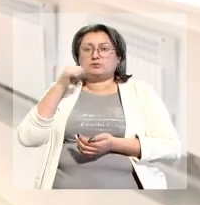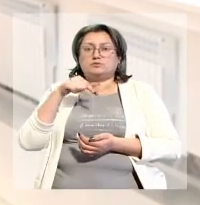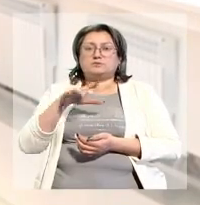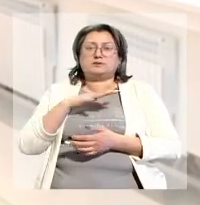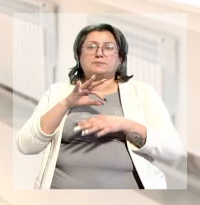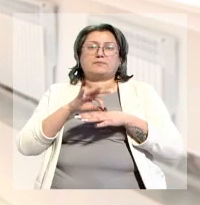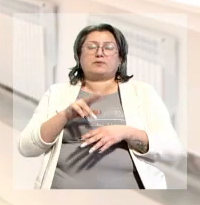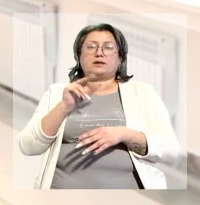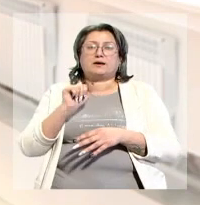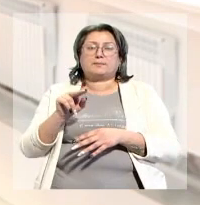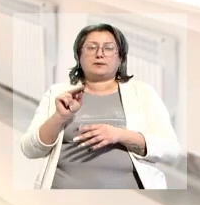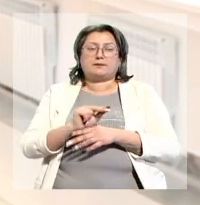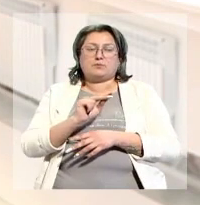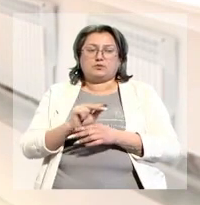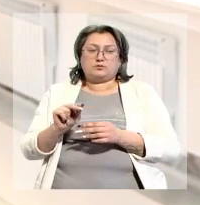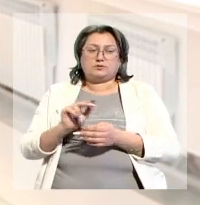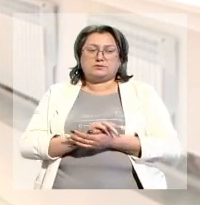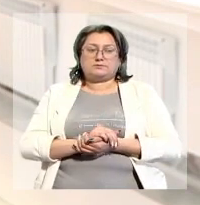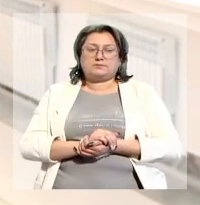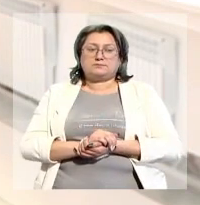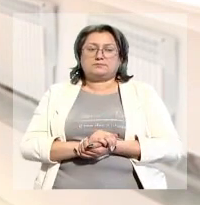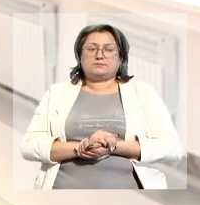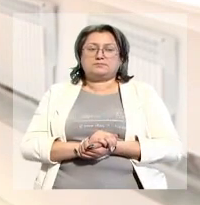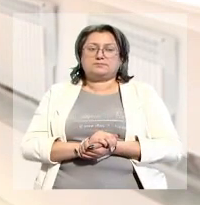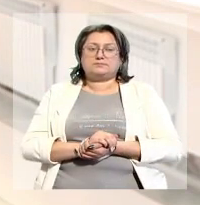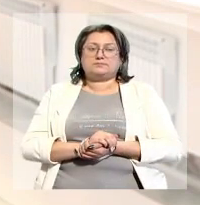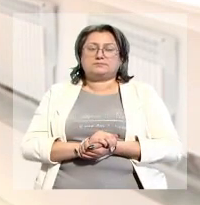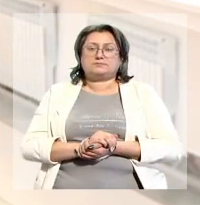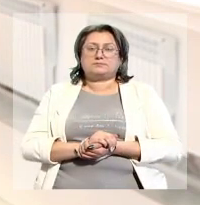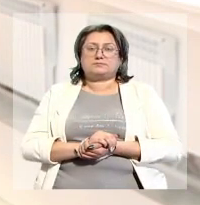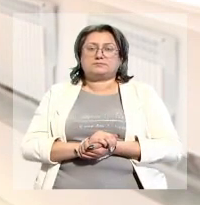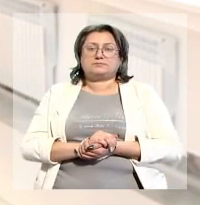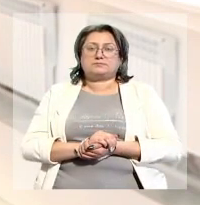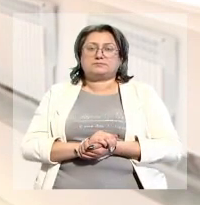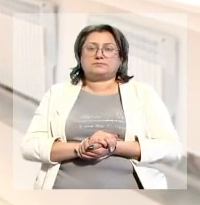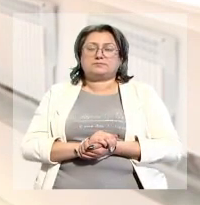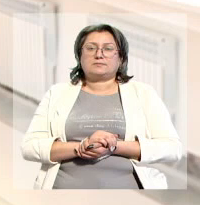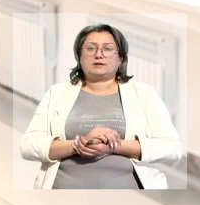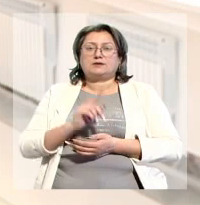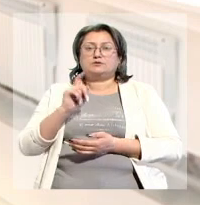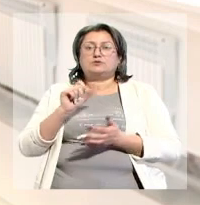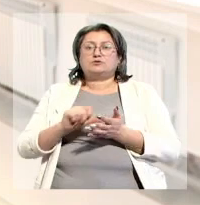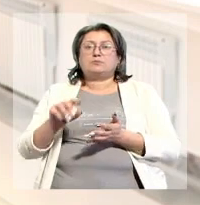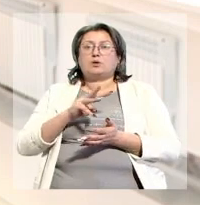бойынша үкімет бізге осындай бір жақсы жобамен